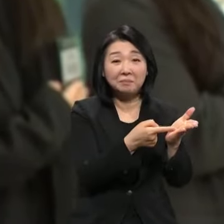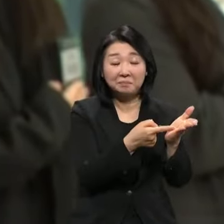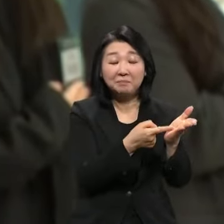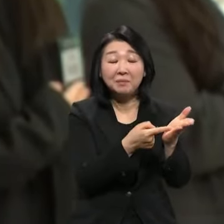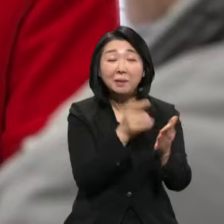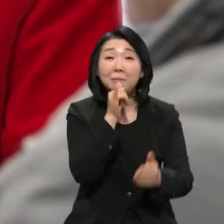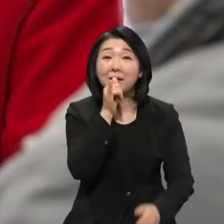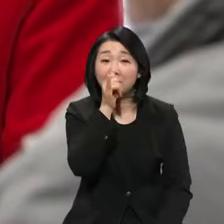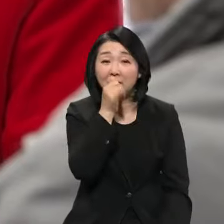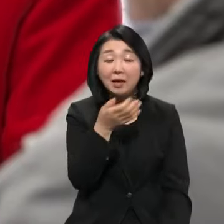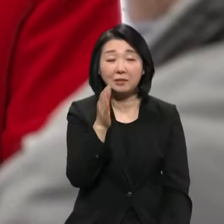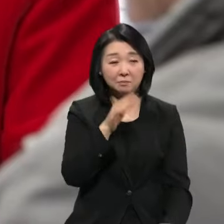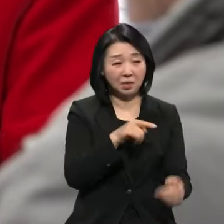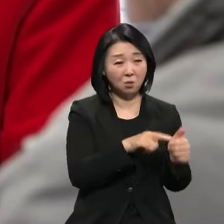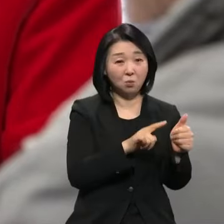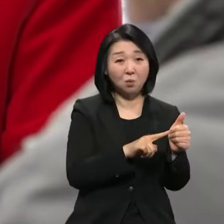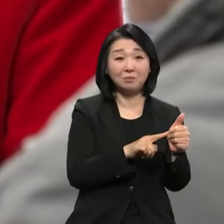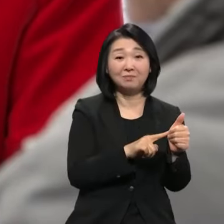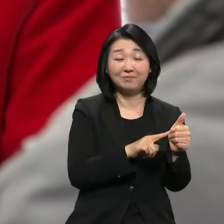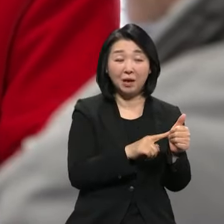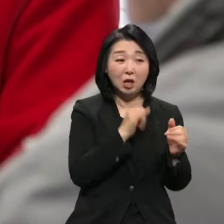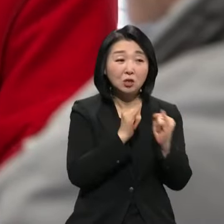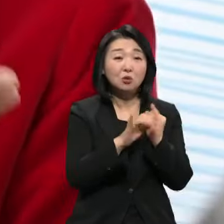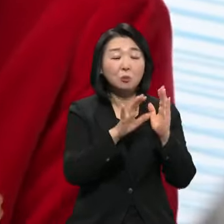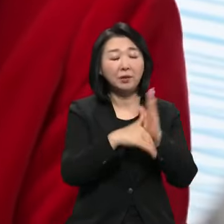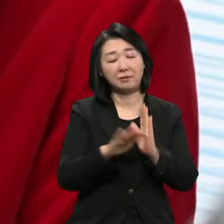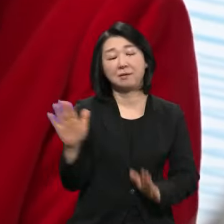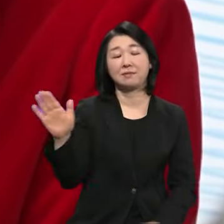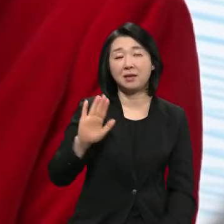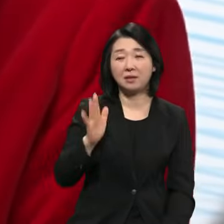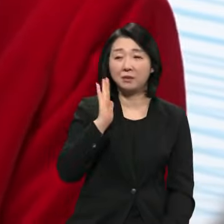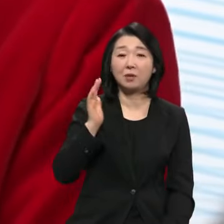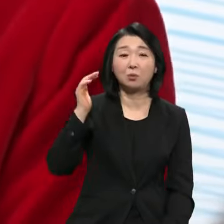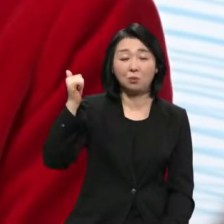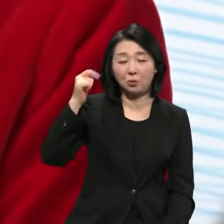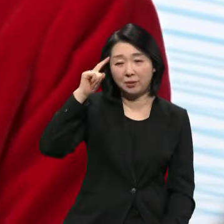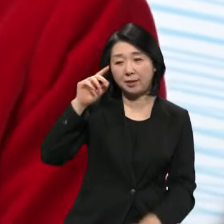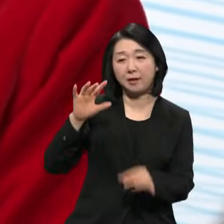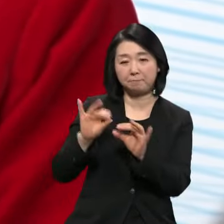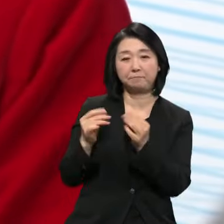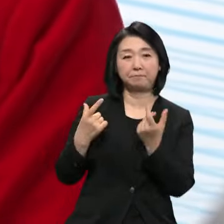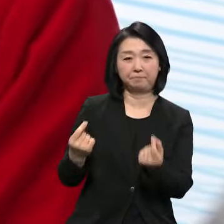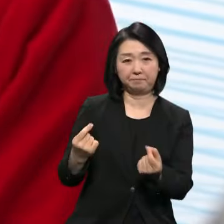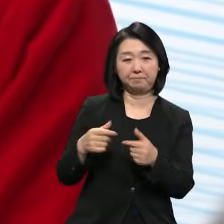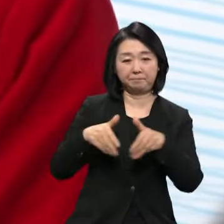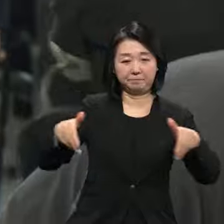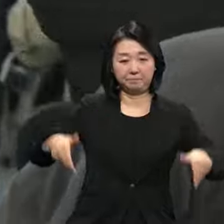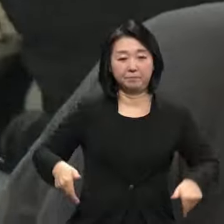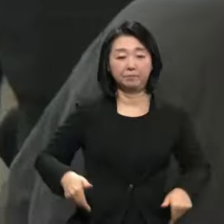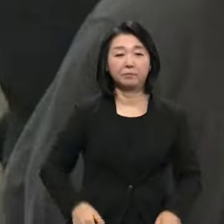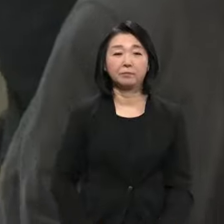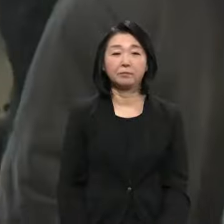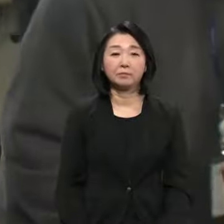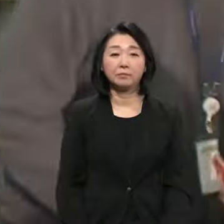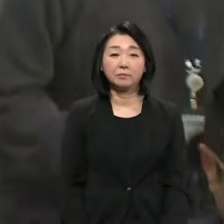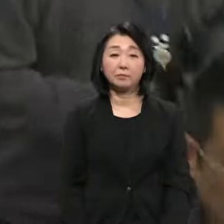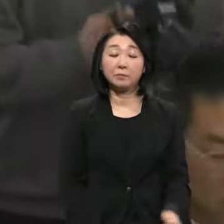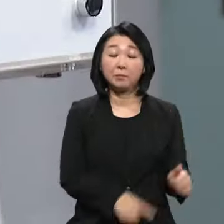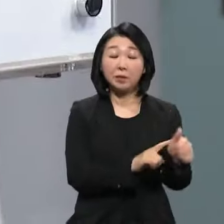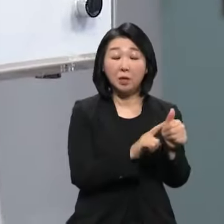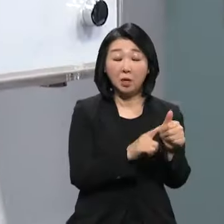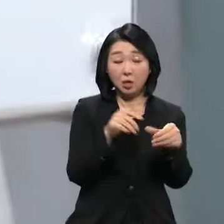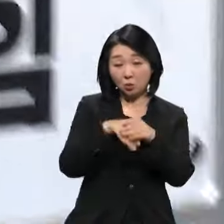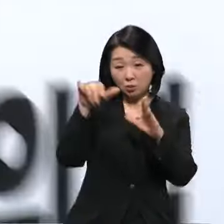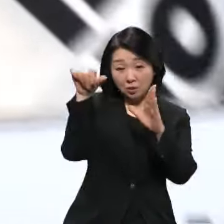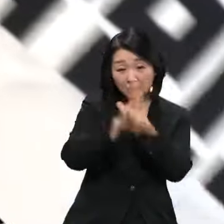나왔지만 홍시은 JTBC 그건 아니라며 대통령도 같은 생각이라고 선을습니다 홍시은 총선 참패